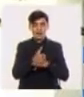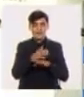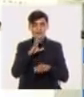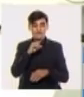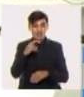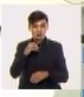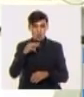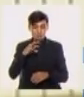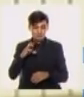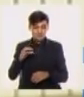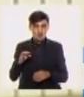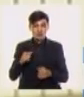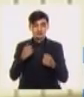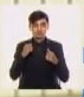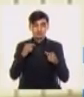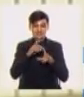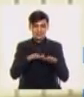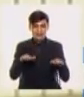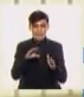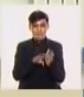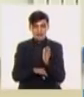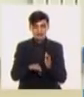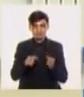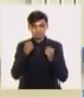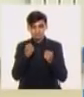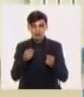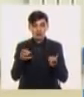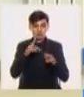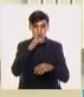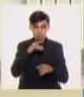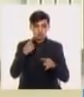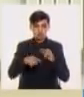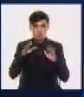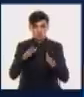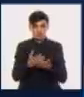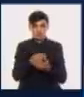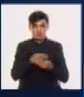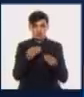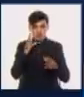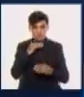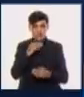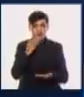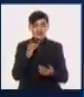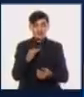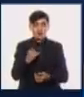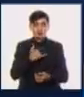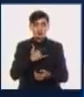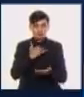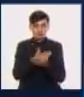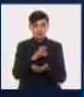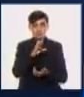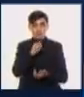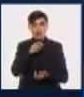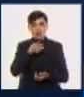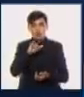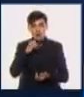что тренеров без работы, а детей без занятий не оставят и предложат альтернативу. У нас есть баллон шалах. Ну, горожане